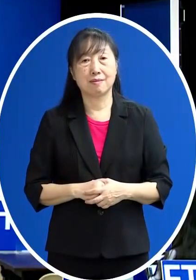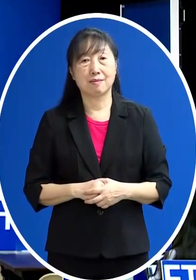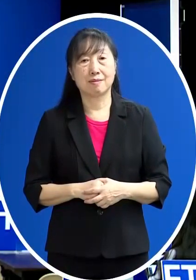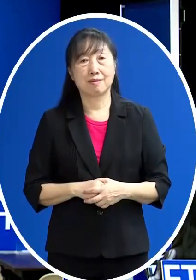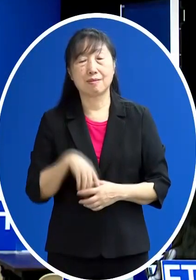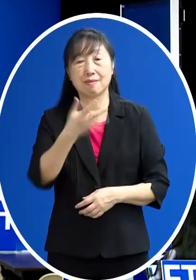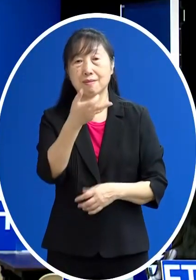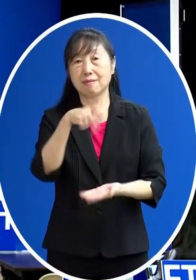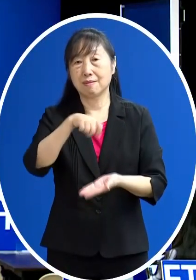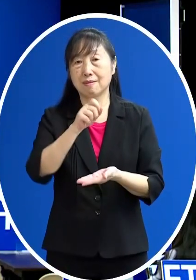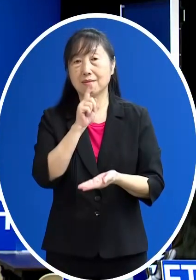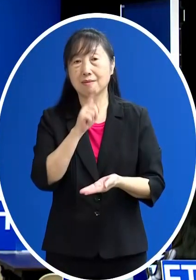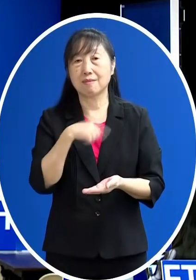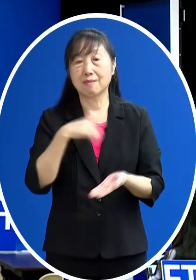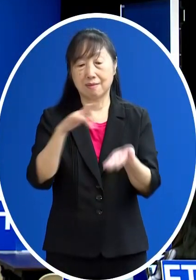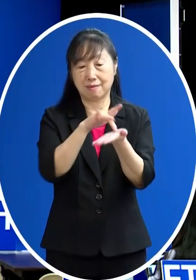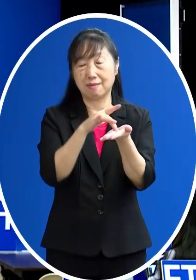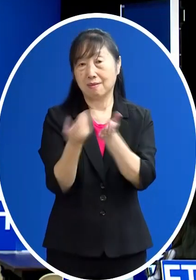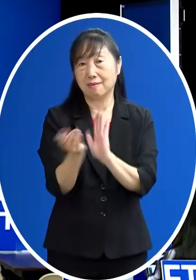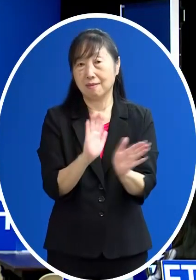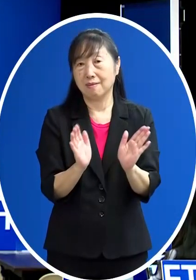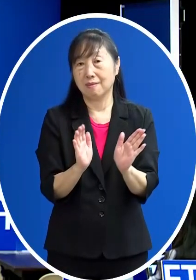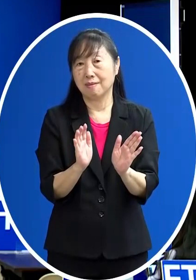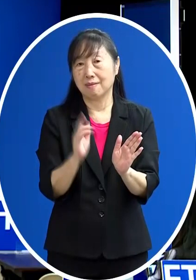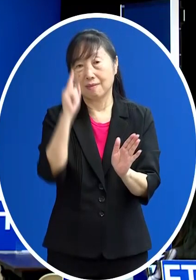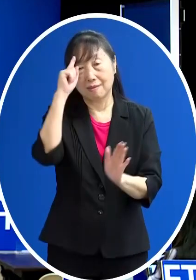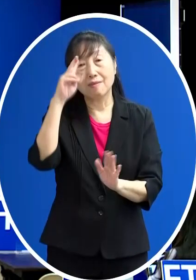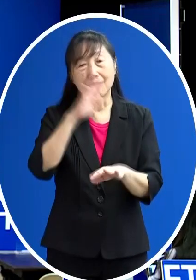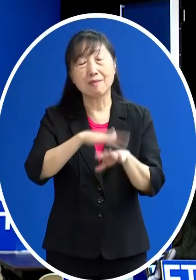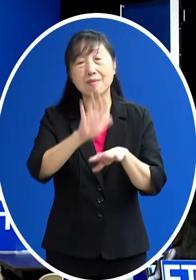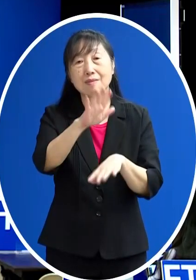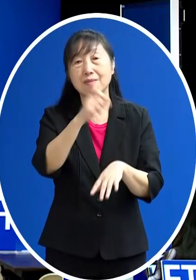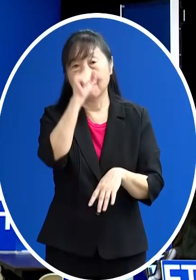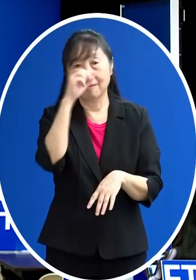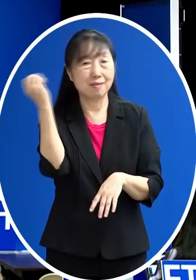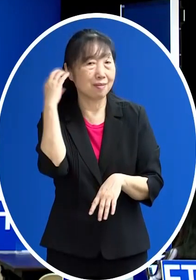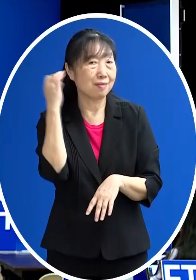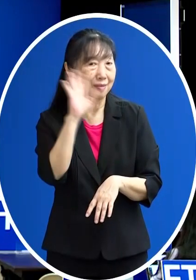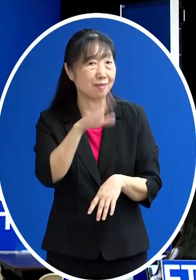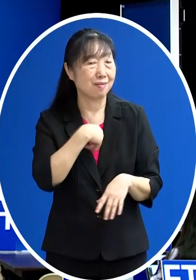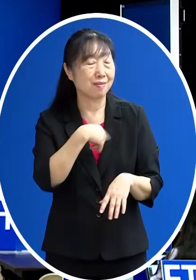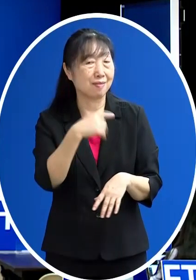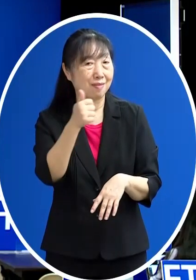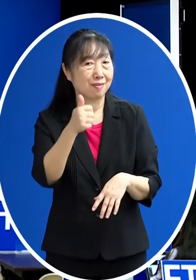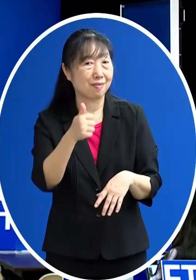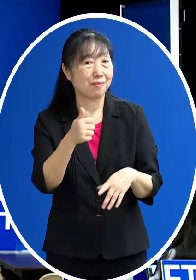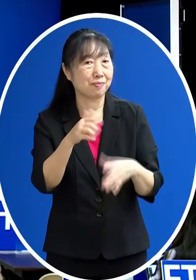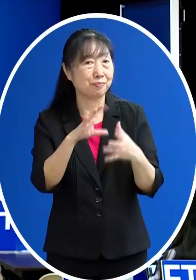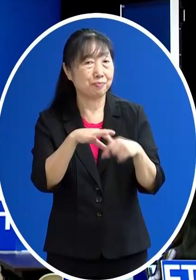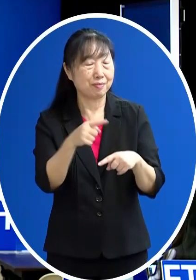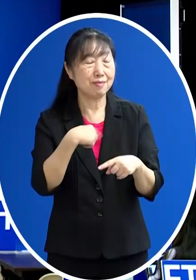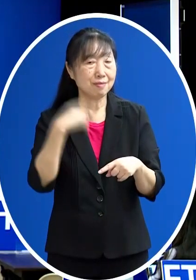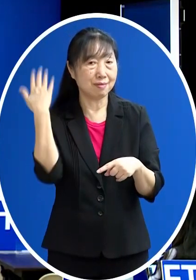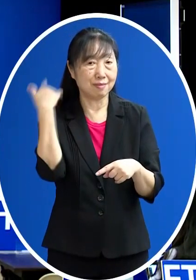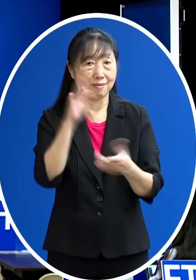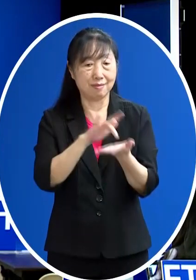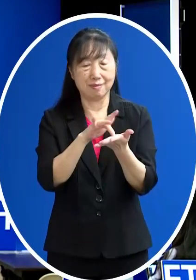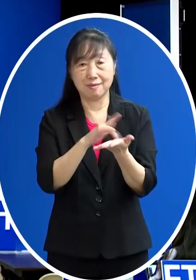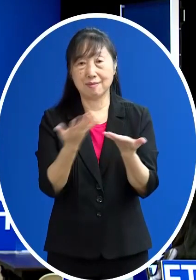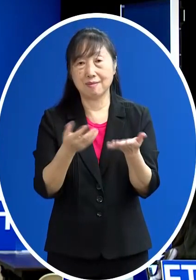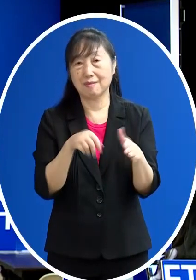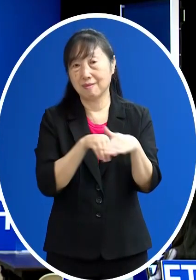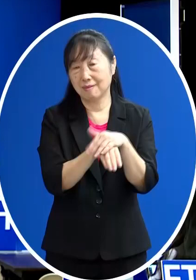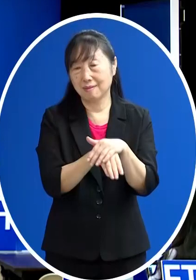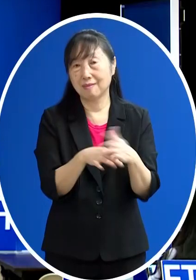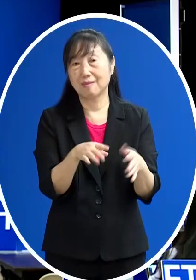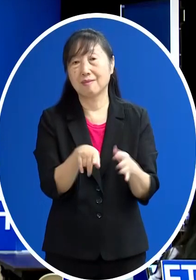您刚有说就是药物的准备，我们这两天大概就有好消息。那过去在讲那个药物储备的时候，像是 MSD 跟辉